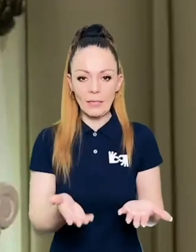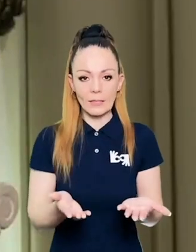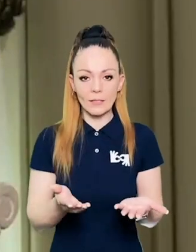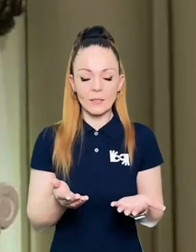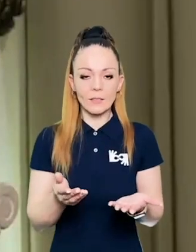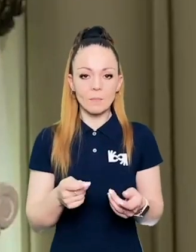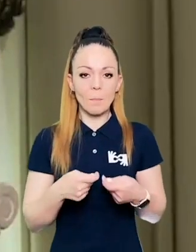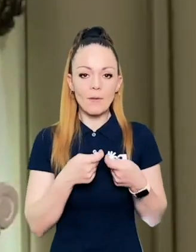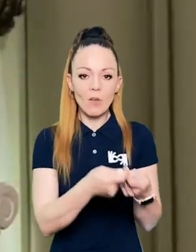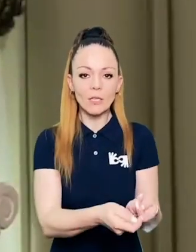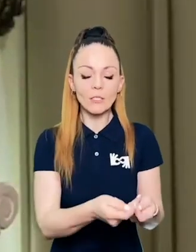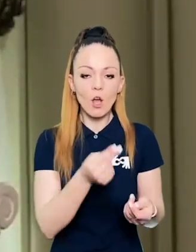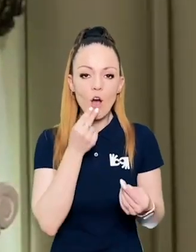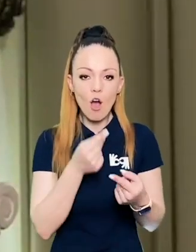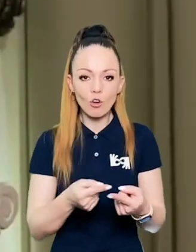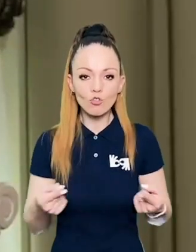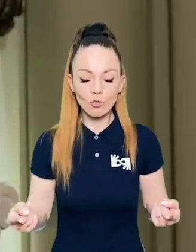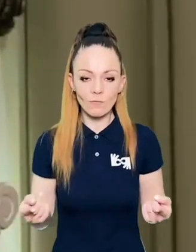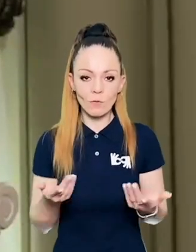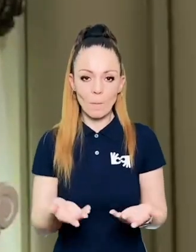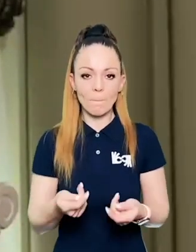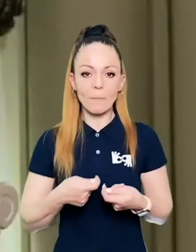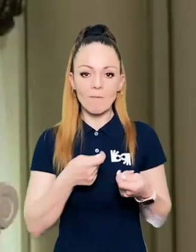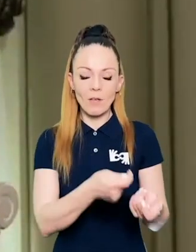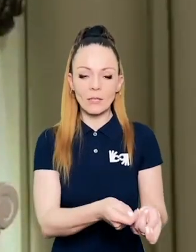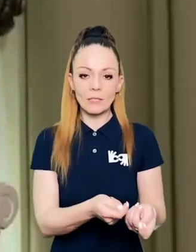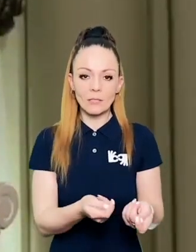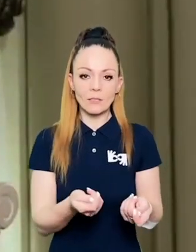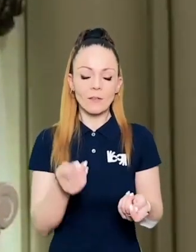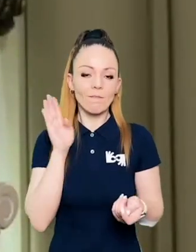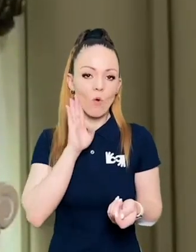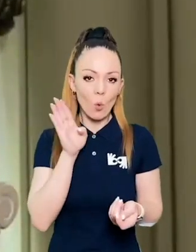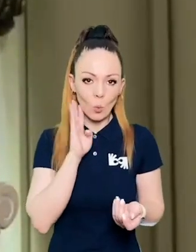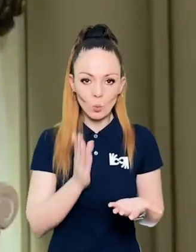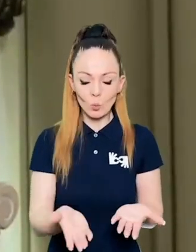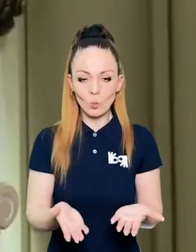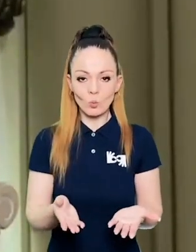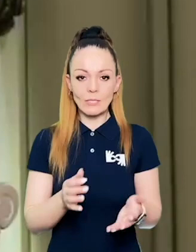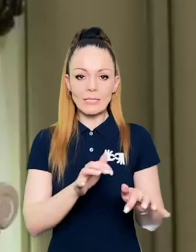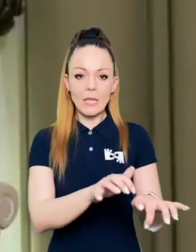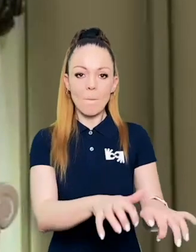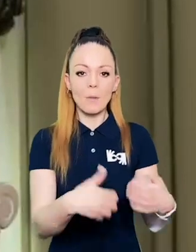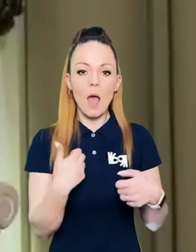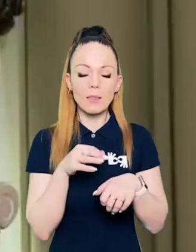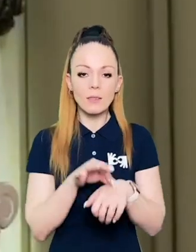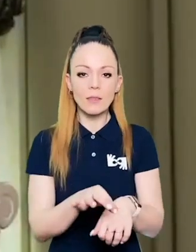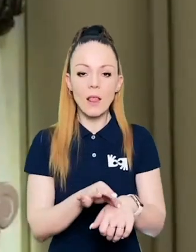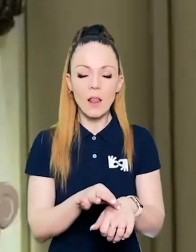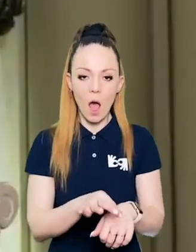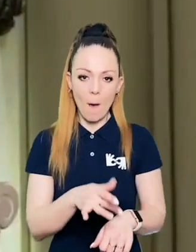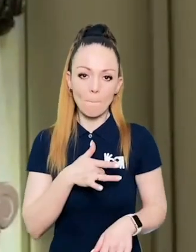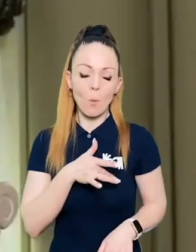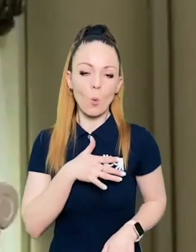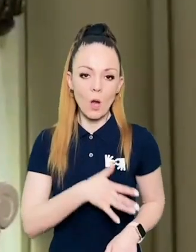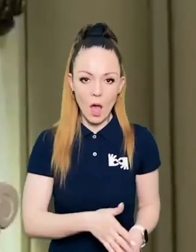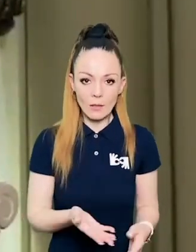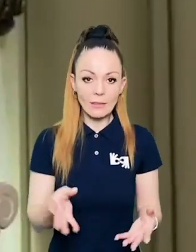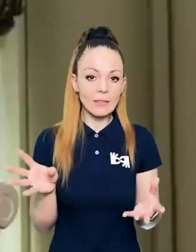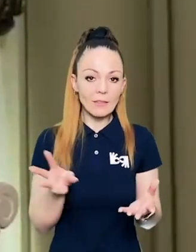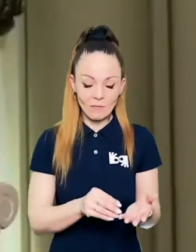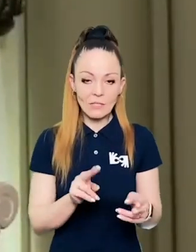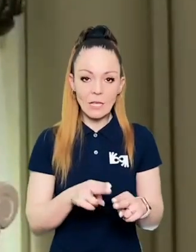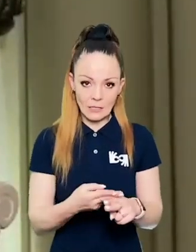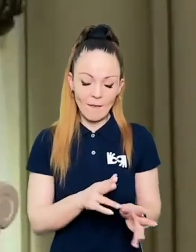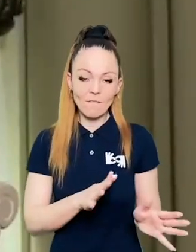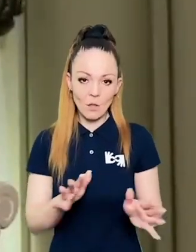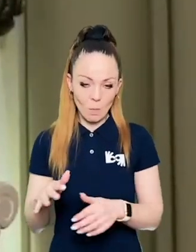привезти їм ліки, привезти їм харчову продукцію, привезти їм воду, забрати тіла